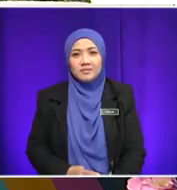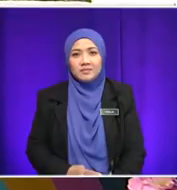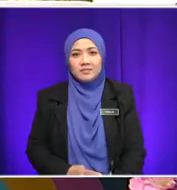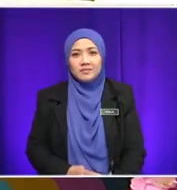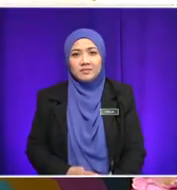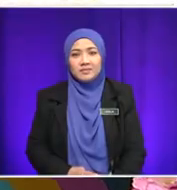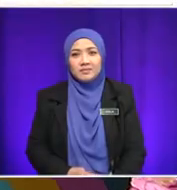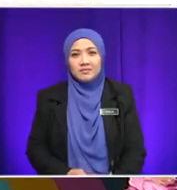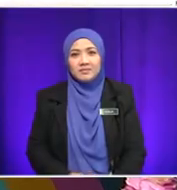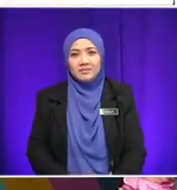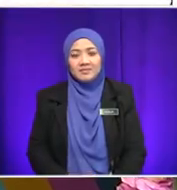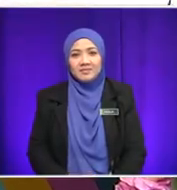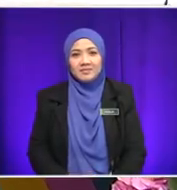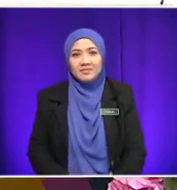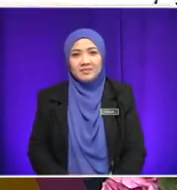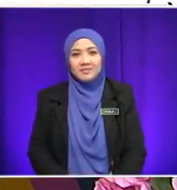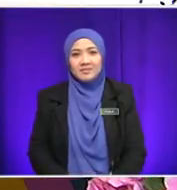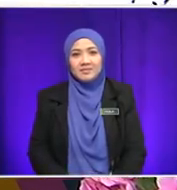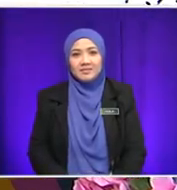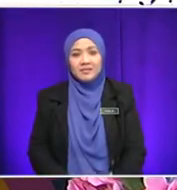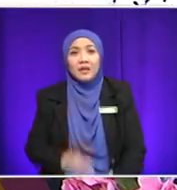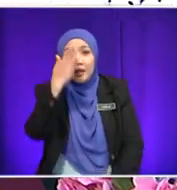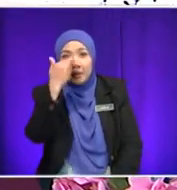Nanti Bos datang ini